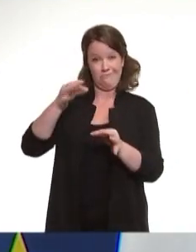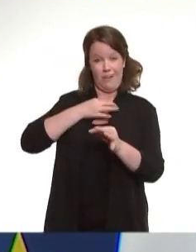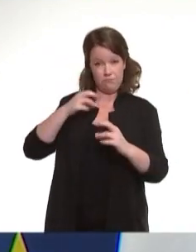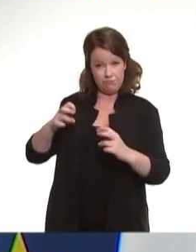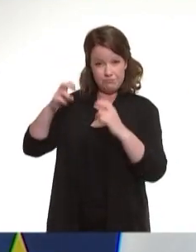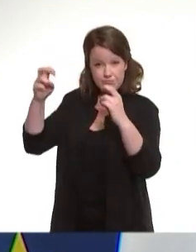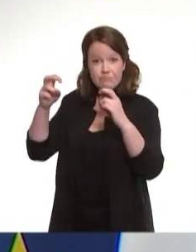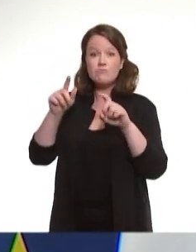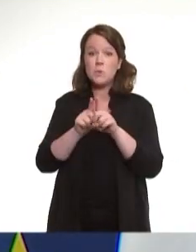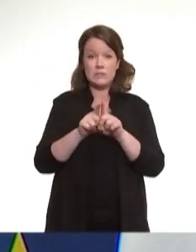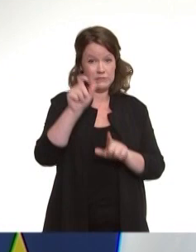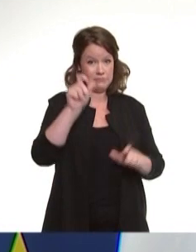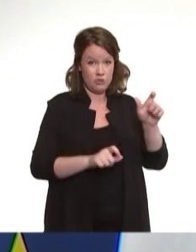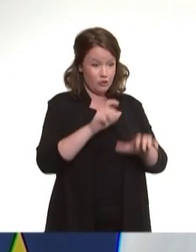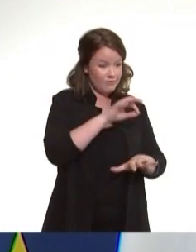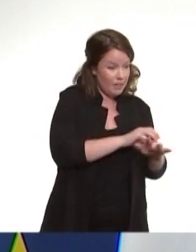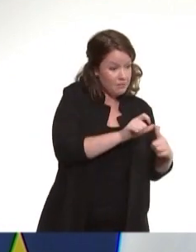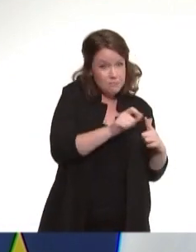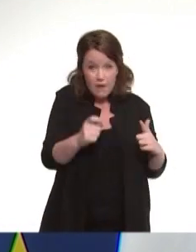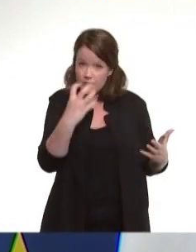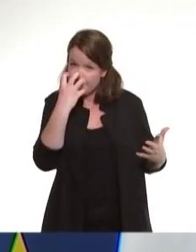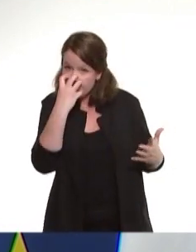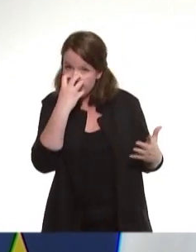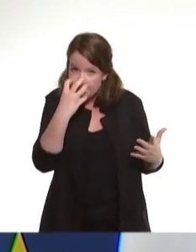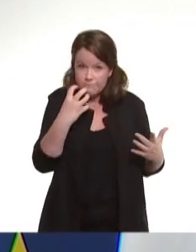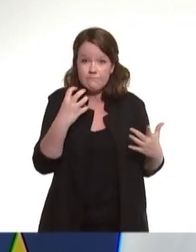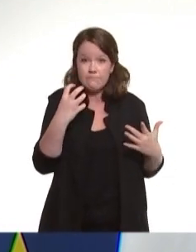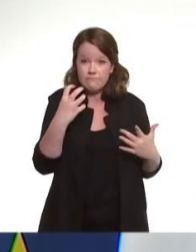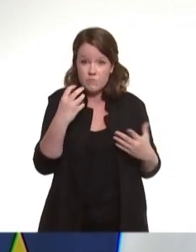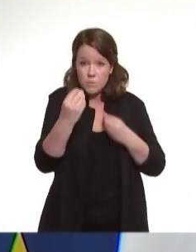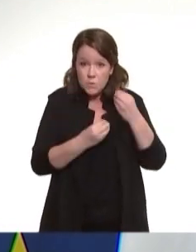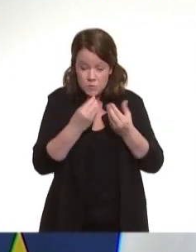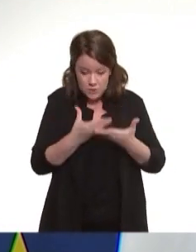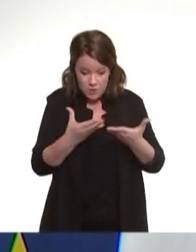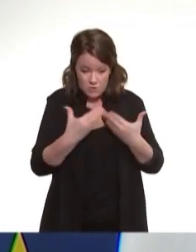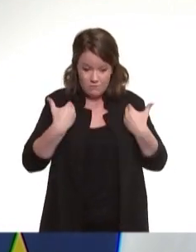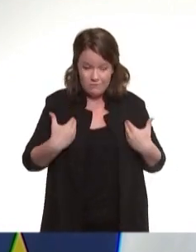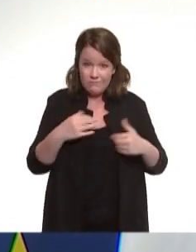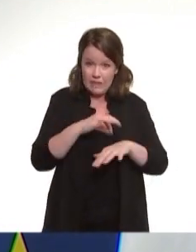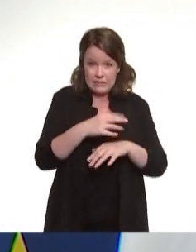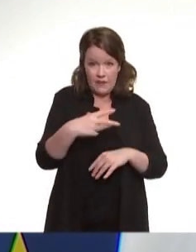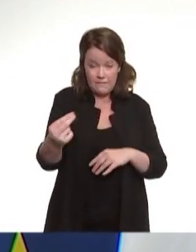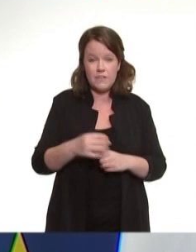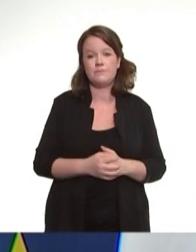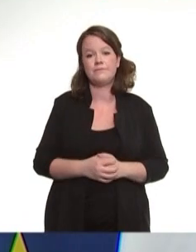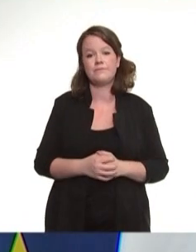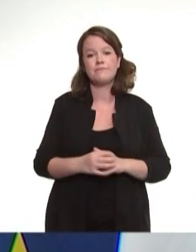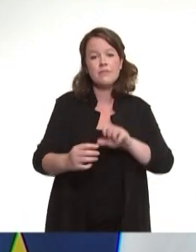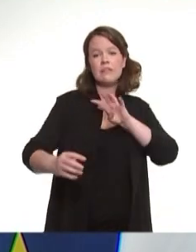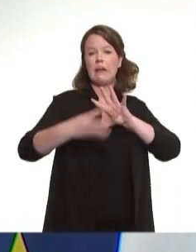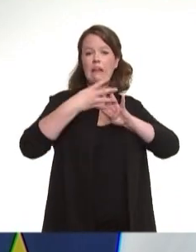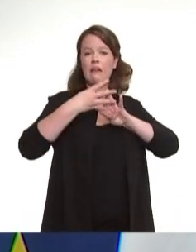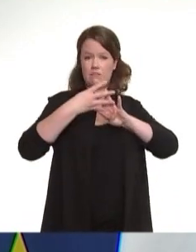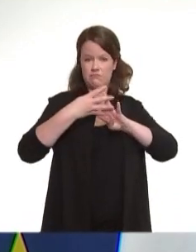conséquent des formes graves avec un impact hospitalier qui augmente trois indicateurs rapide que vous connaissez le taux d'incidence d'abord en